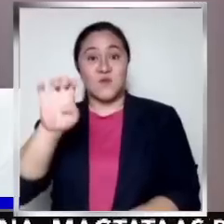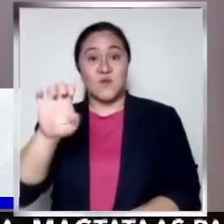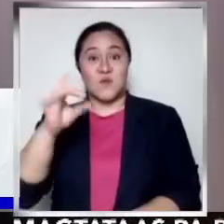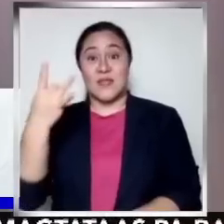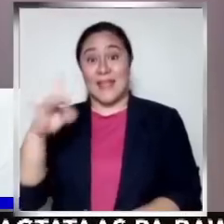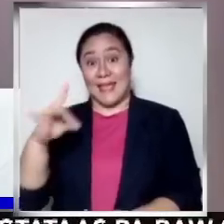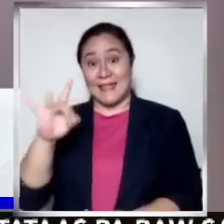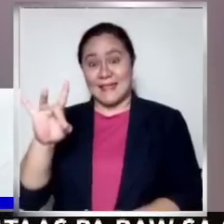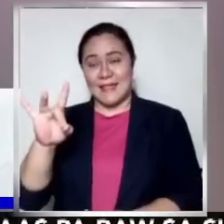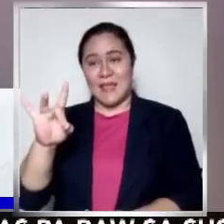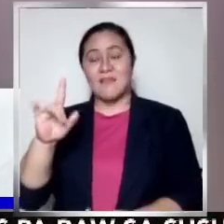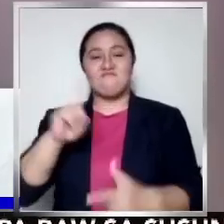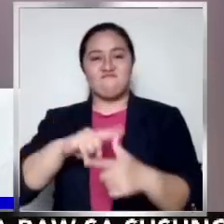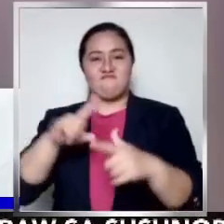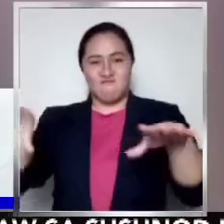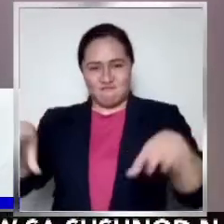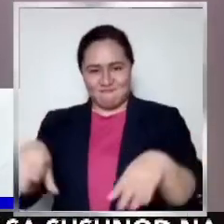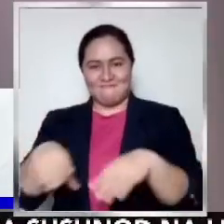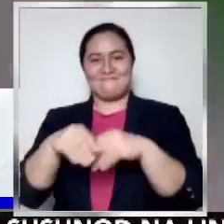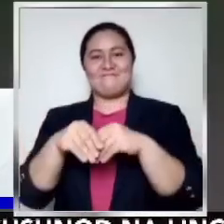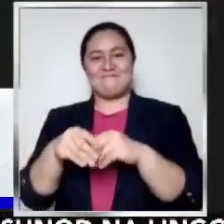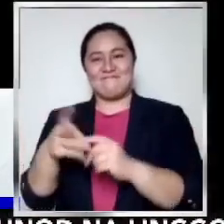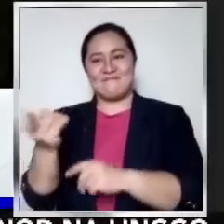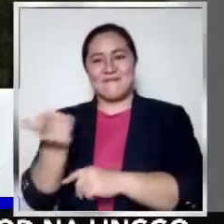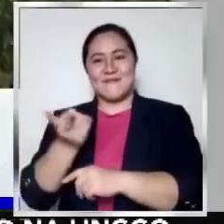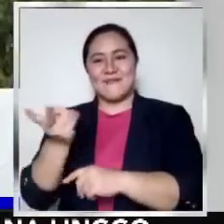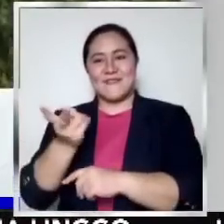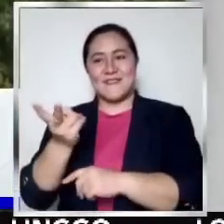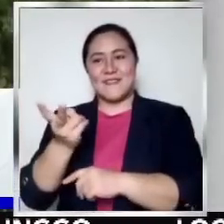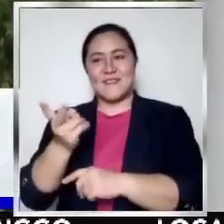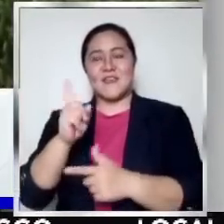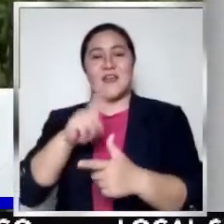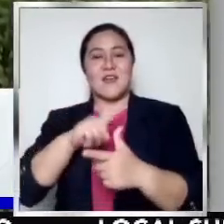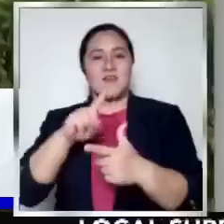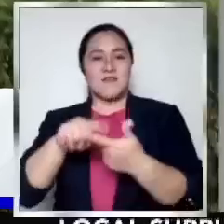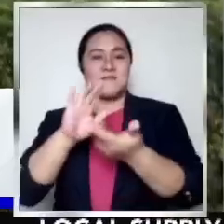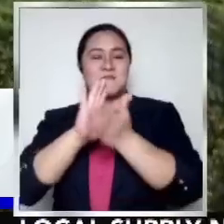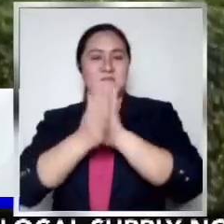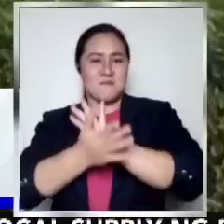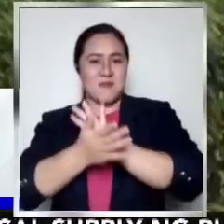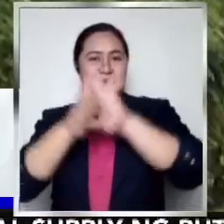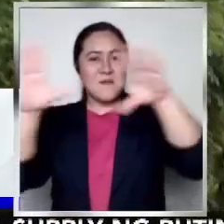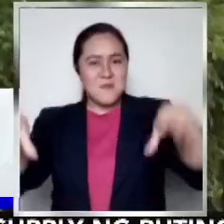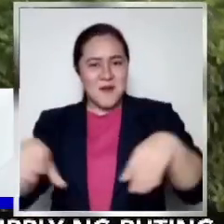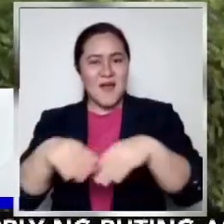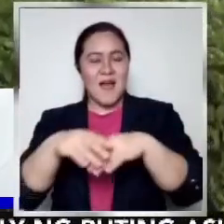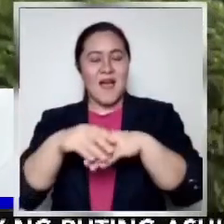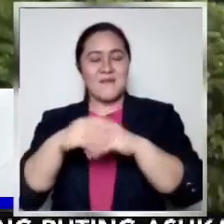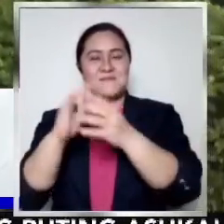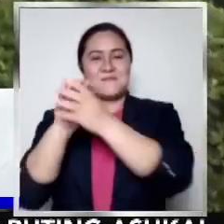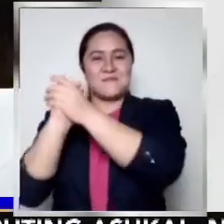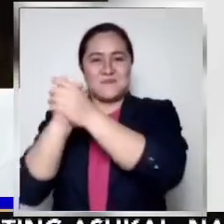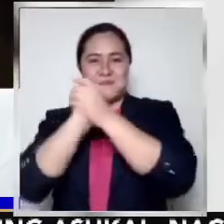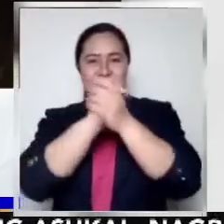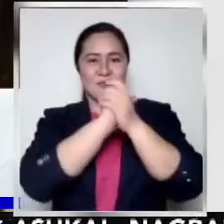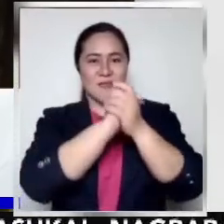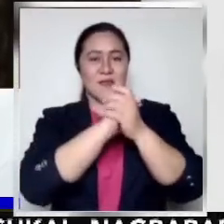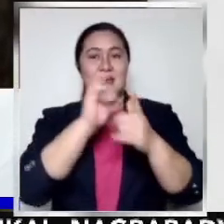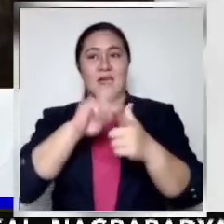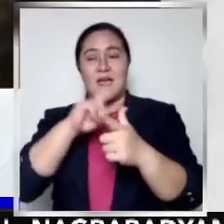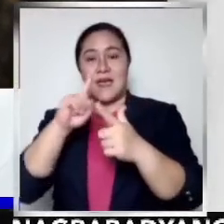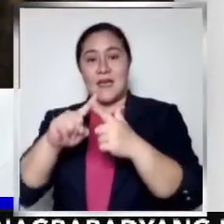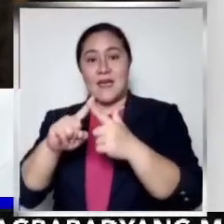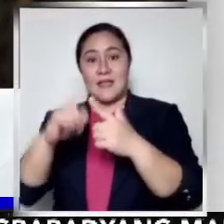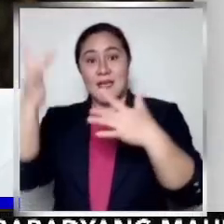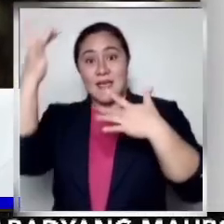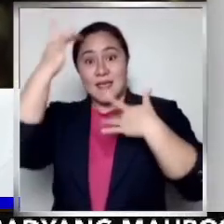nagpakasal ang 2 sa kanilang paglagay sa tahimik. Ganun din ang sakit ni Wilrin na nag-remission na. Ibig